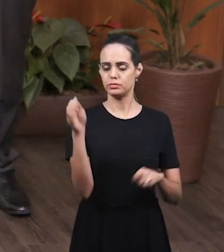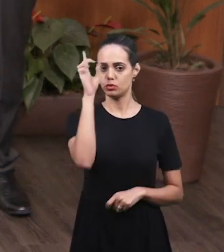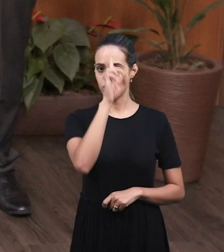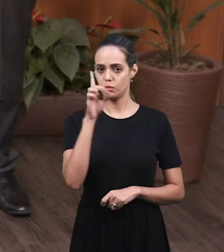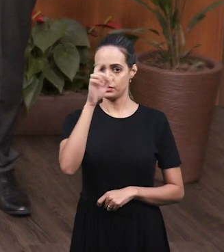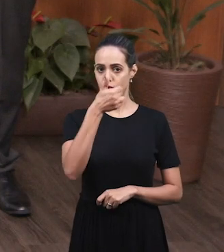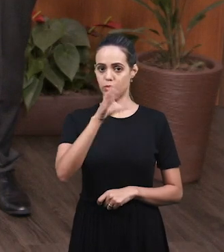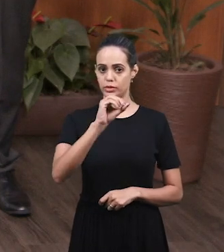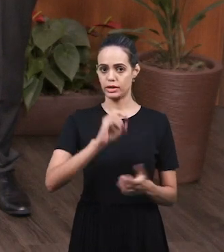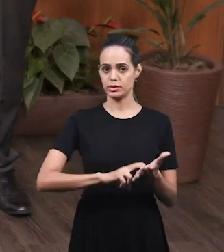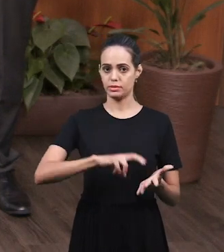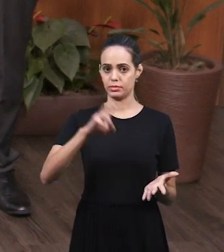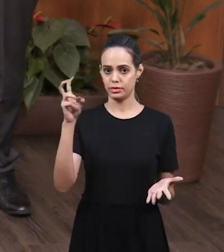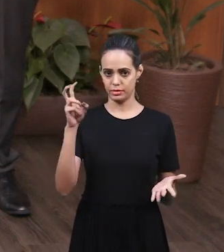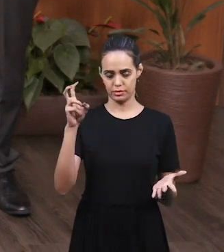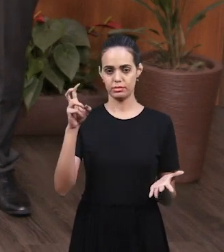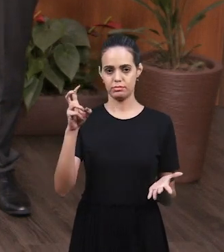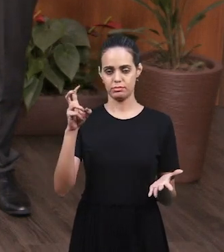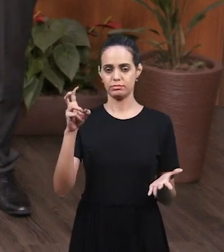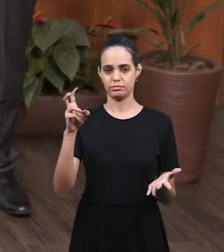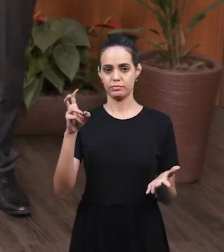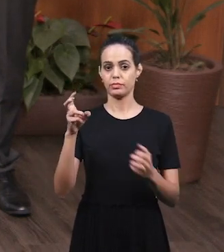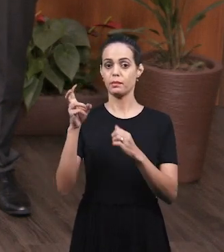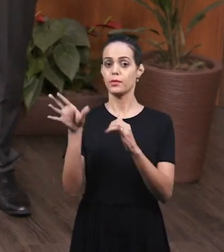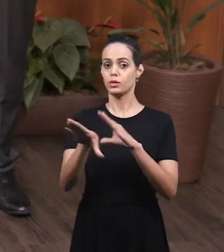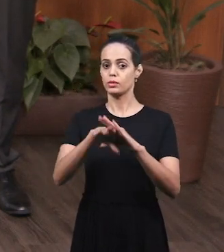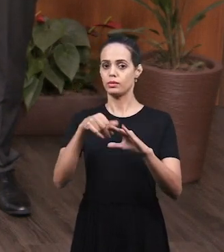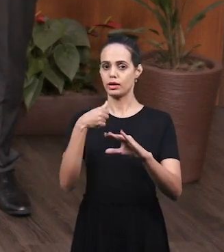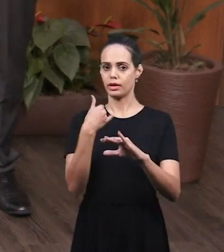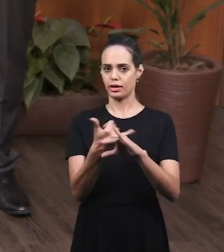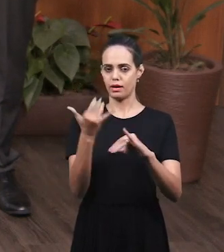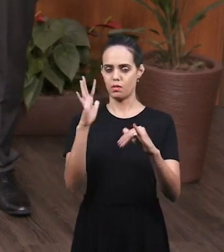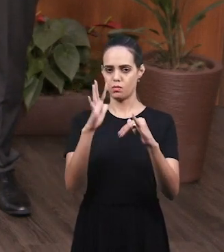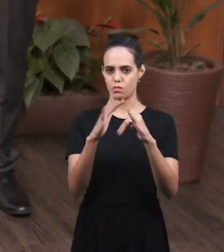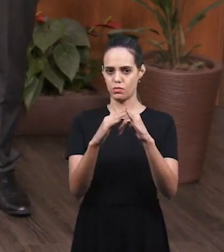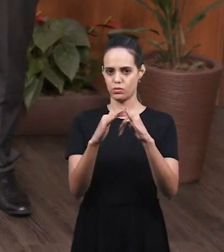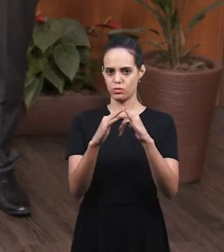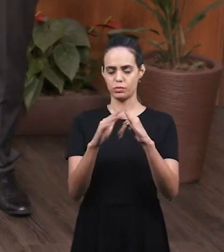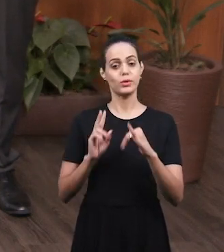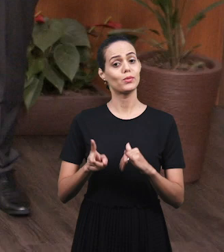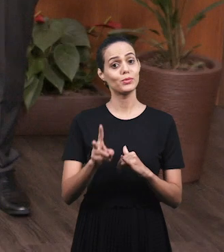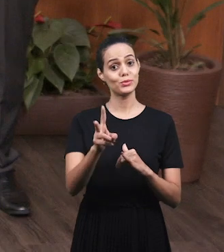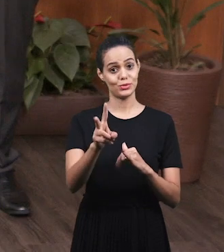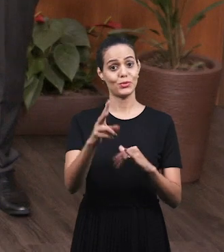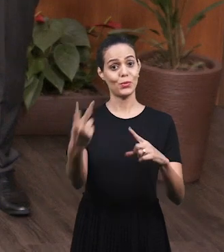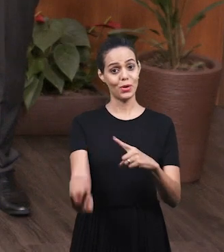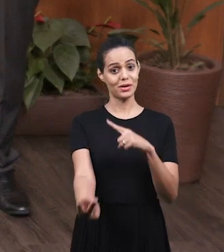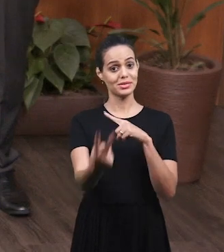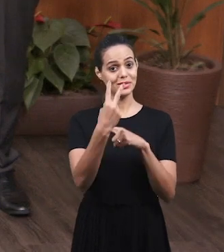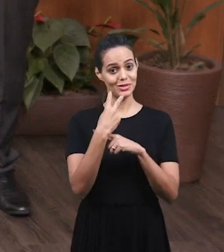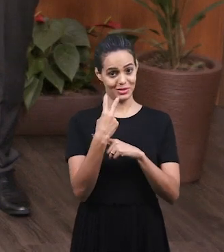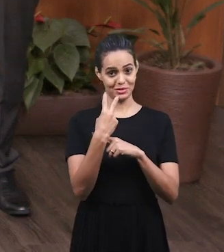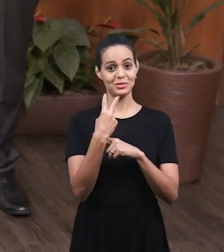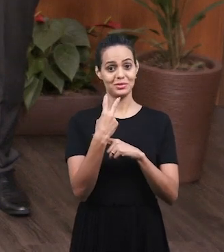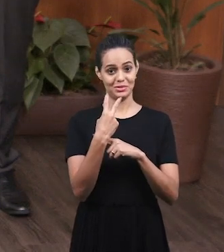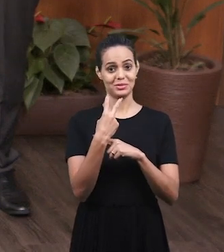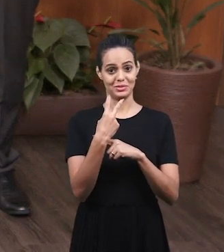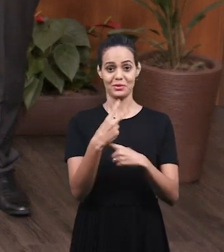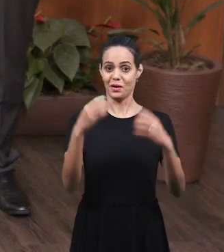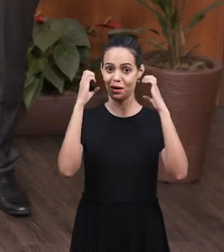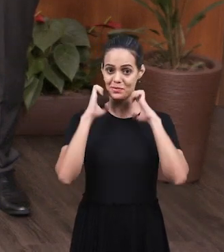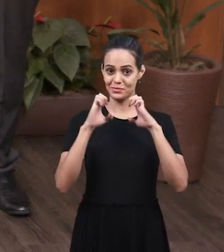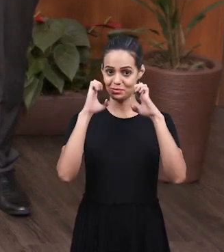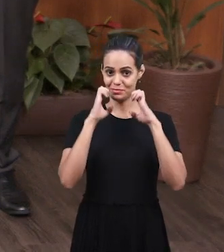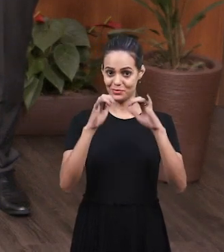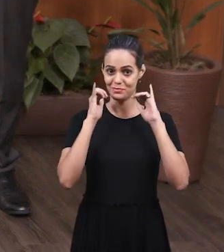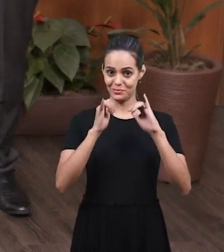à 10 h du matin par notre canal sur YouTube. Continuez avec nous en regardant